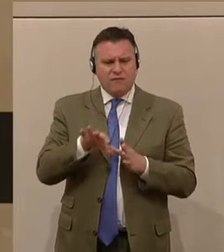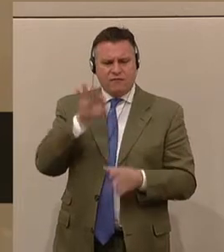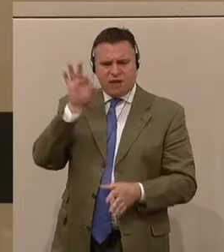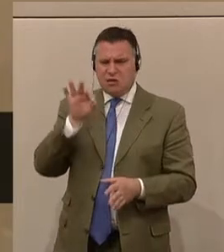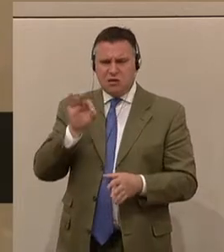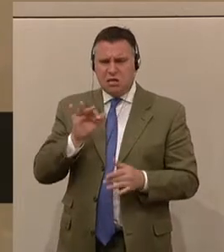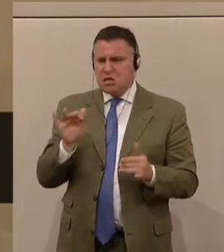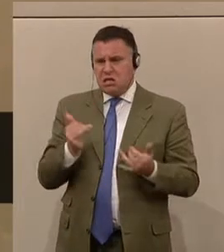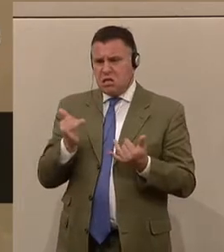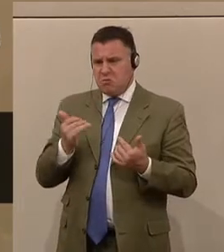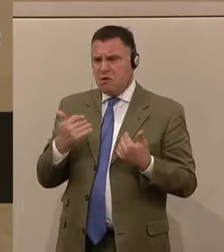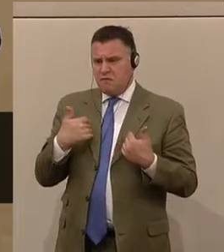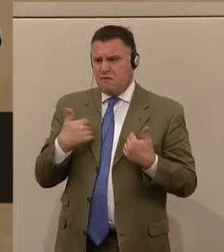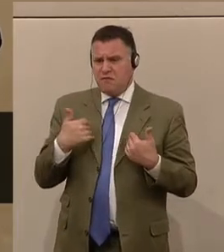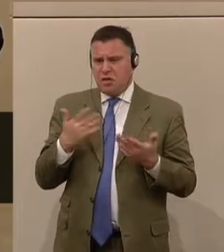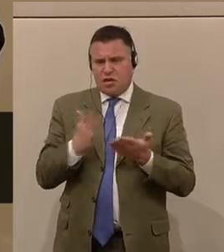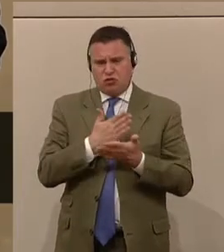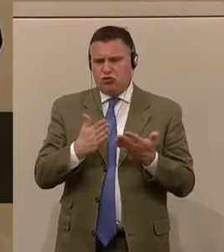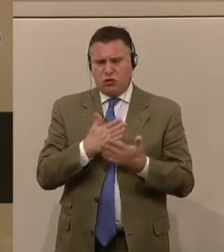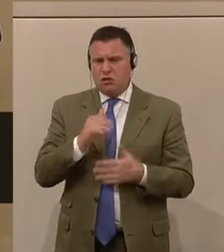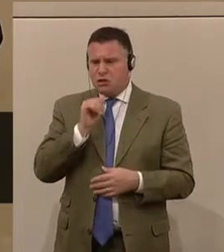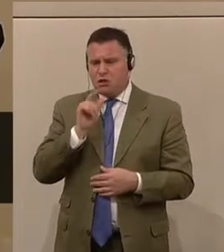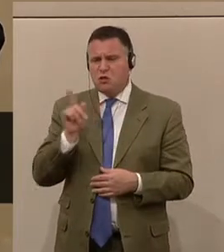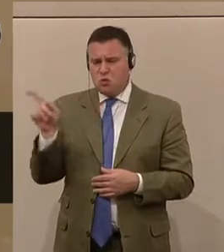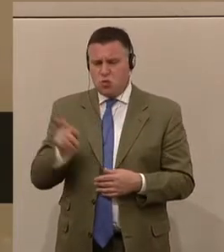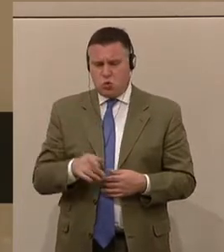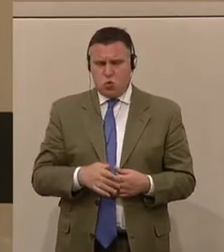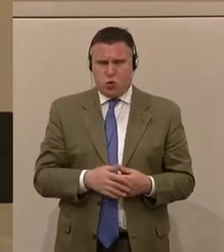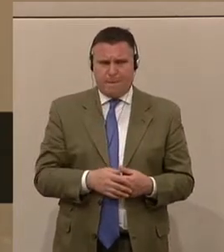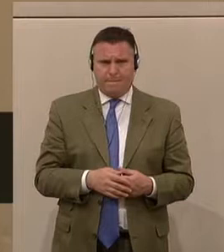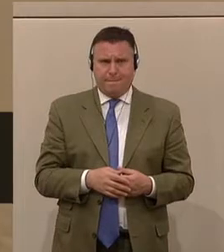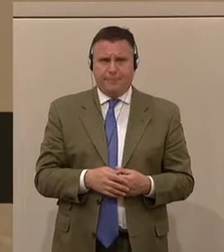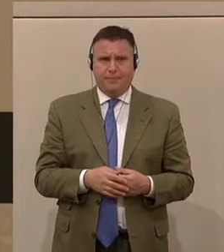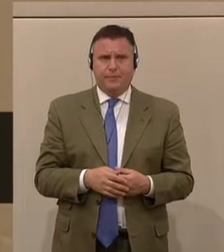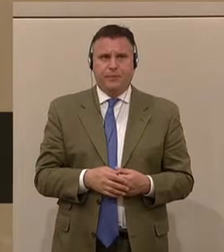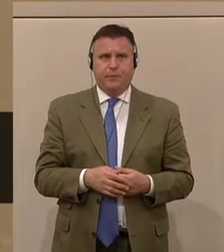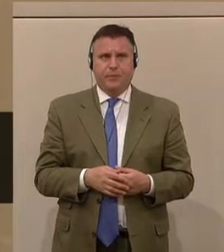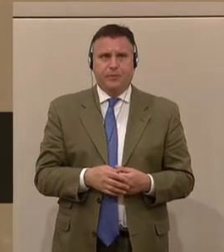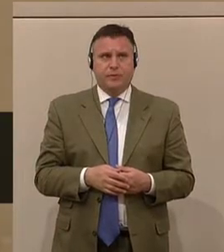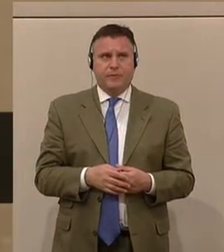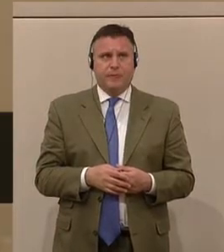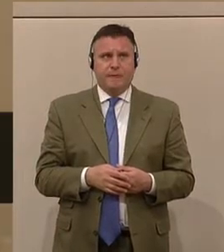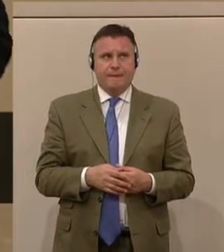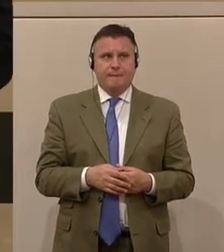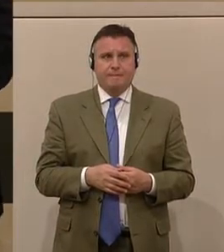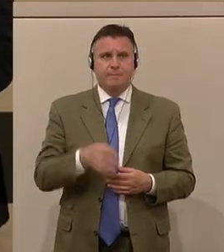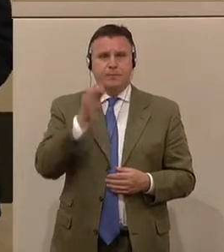das entscheiden immer noch wir und nicht Sie. Und wenn es darum geht,